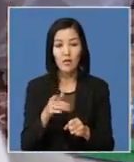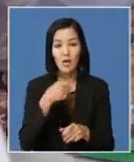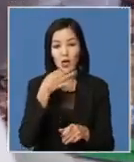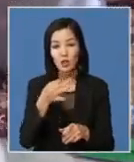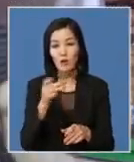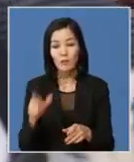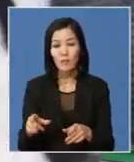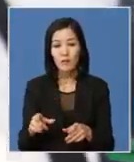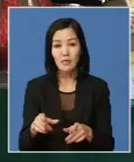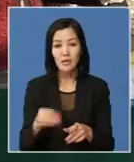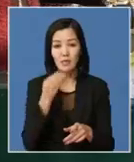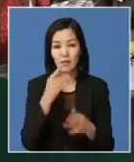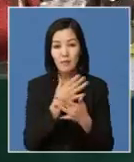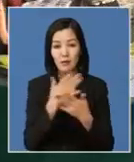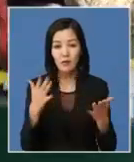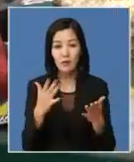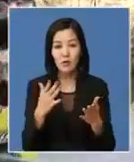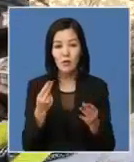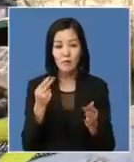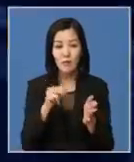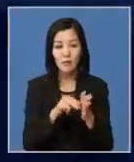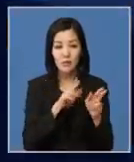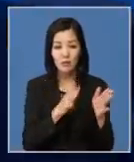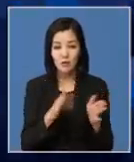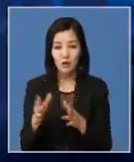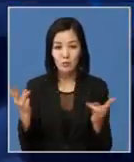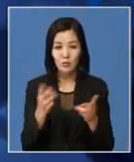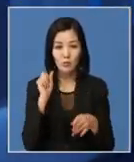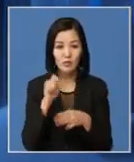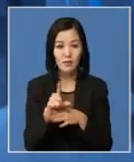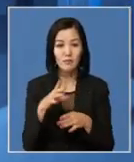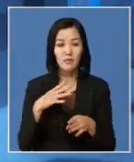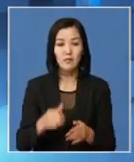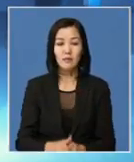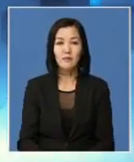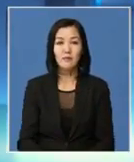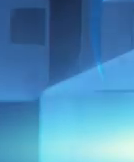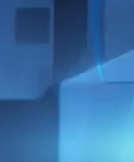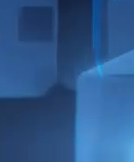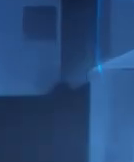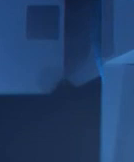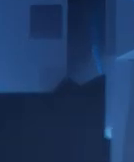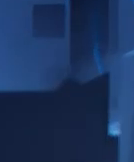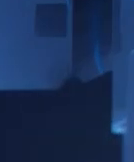мамандарға тауар құнын бақылауда ұстауды тапсырды. Мадина Берікқызы, Жаслан Шынгенже, Жетісу телеарнасы.